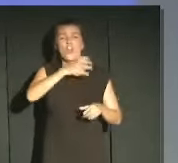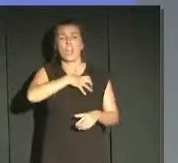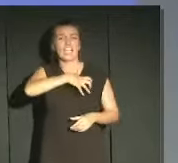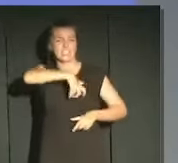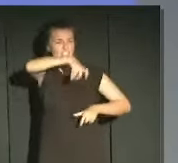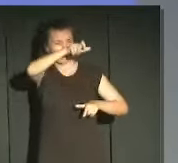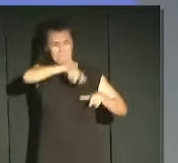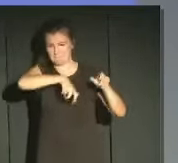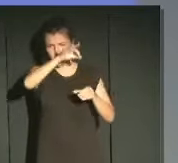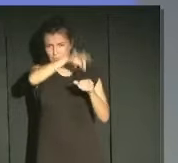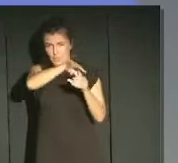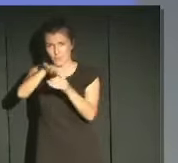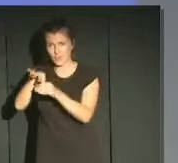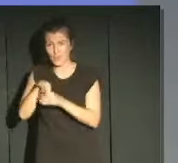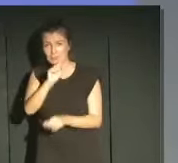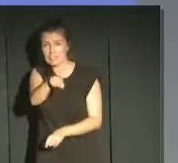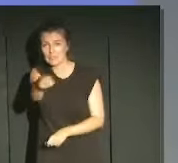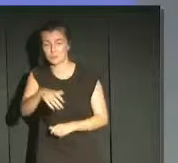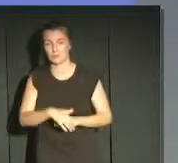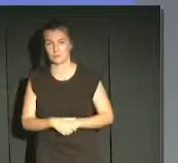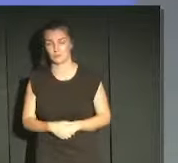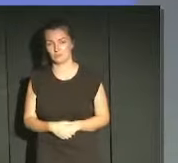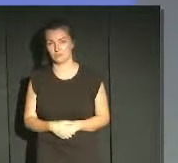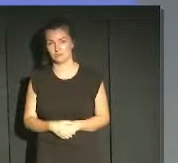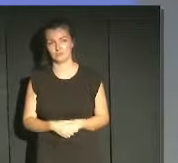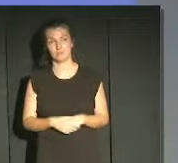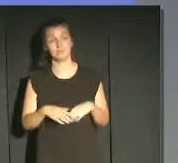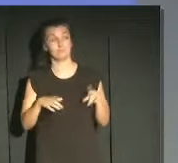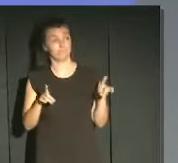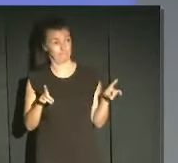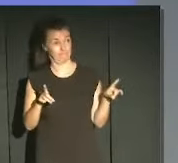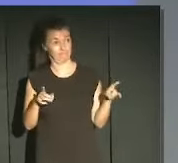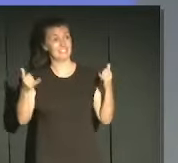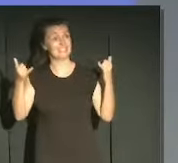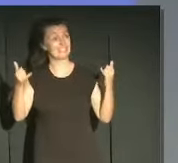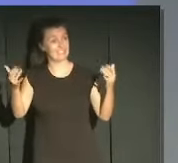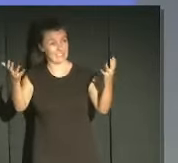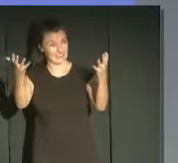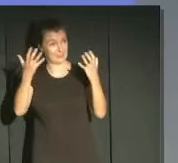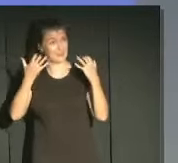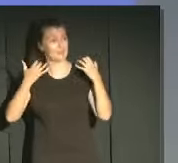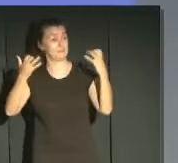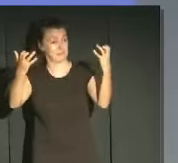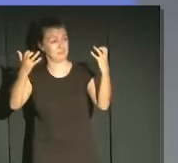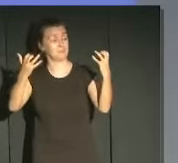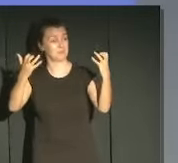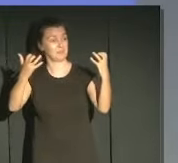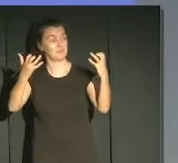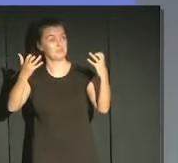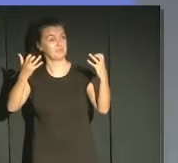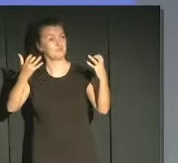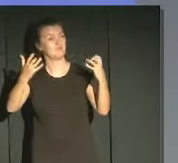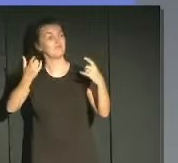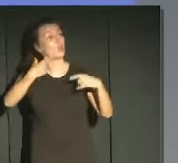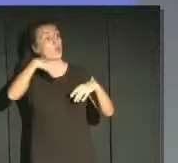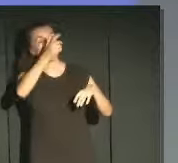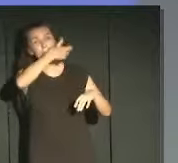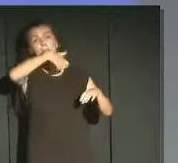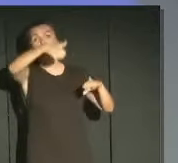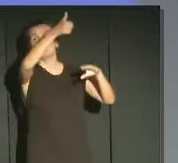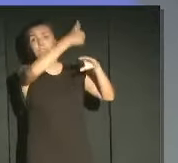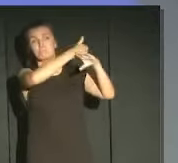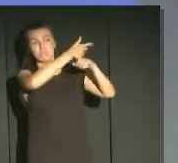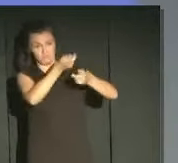tous et c'est le seul moment où chacune et chacun d'entre nous ici dans cette salle mais aussi face aux puissants qui dirigent notre